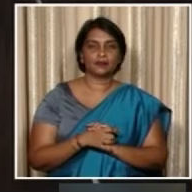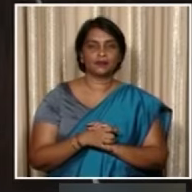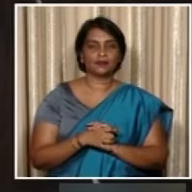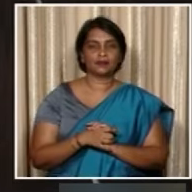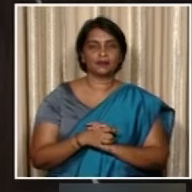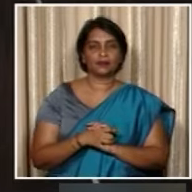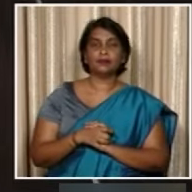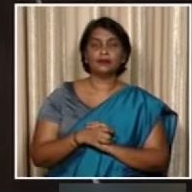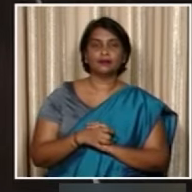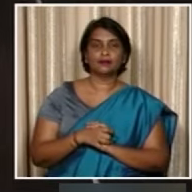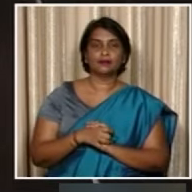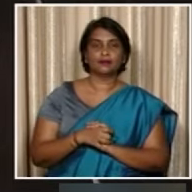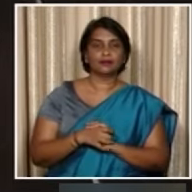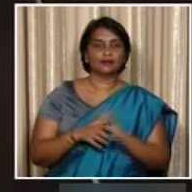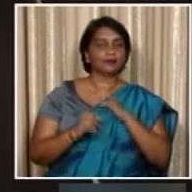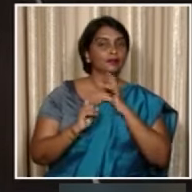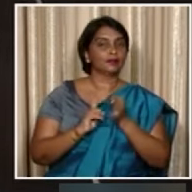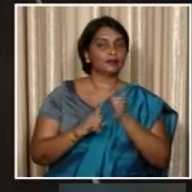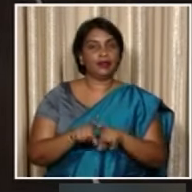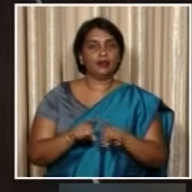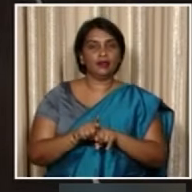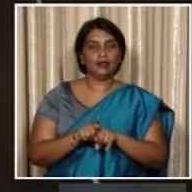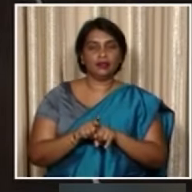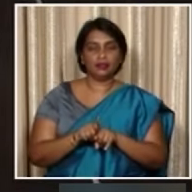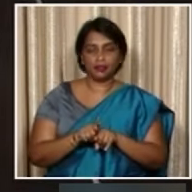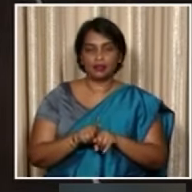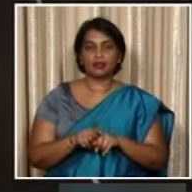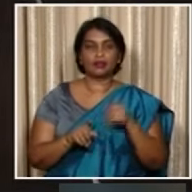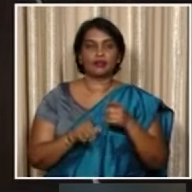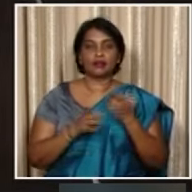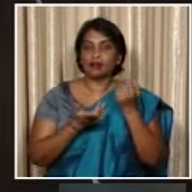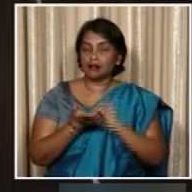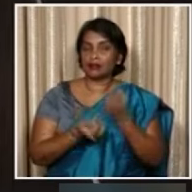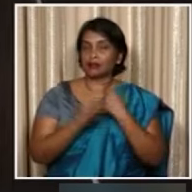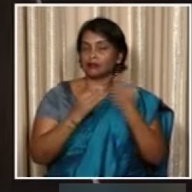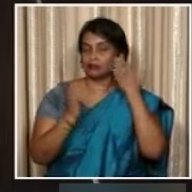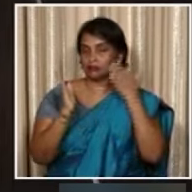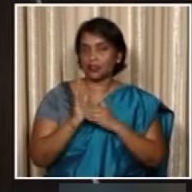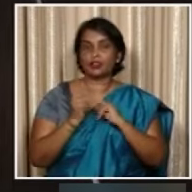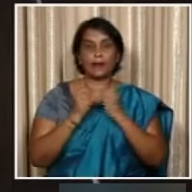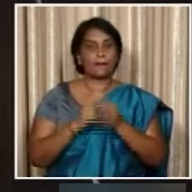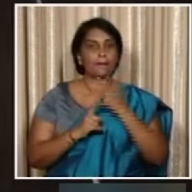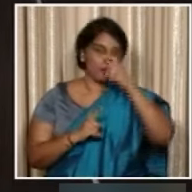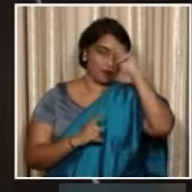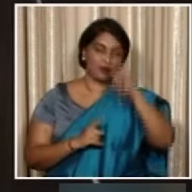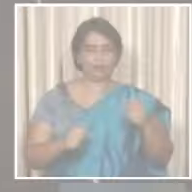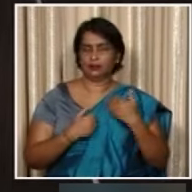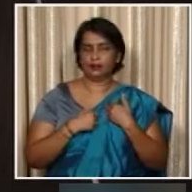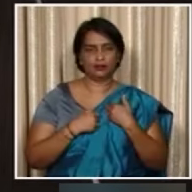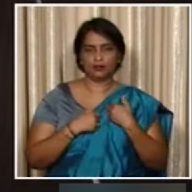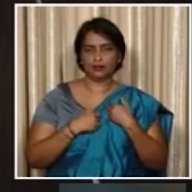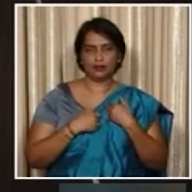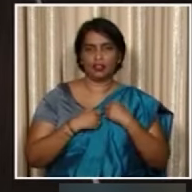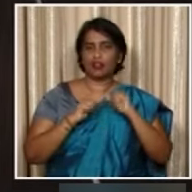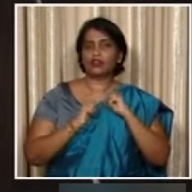වෙනවායි කියලා ජනාධිපතිතුමායි. ජනාධිපතිතුමායි අපි මොකටද එකතු වෙන්නේ? හැම සමීක්ෂණ වාර්තාවකම තියෙනවා සජිත් ප්‍රේමදාස මැතිතුමා තමයි ඉදිරියෙන් ඉන්නේ.